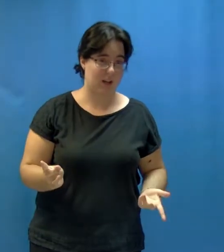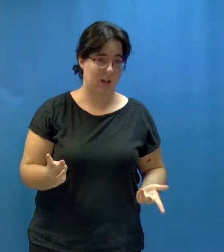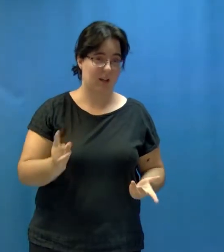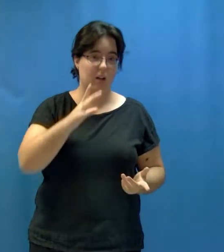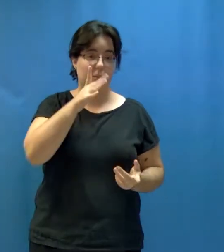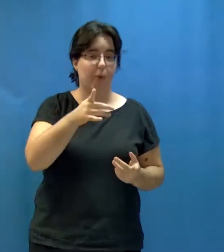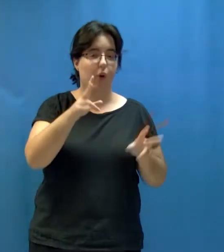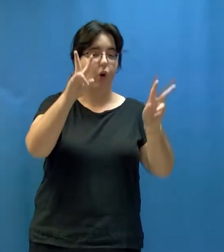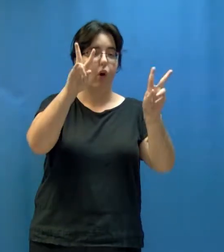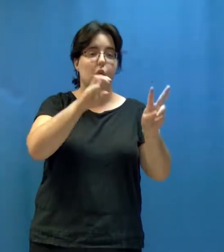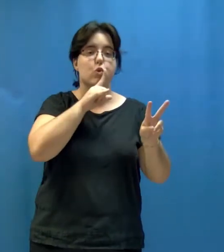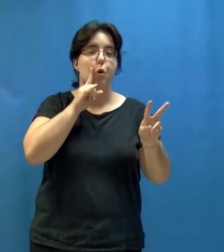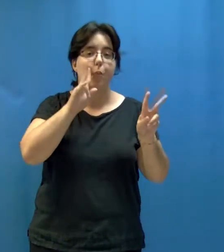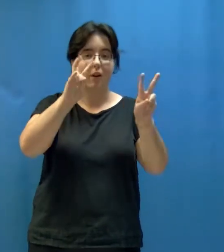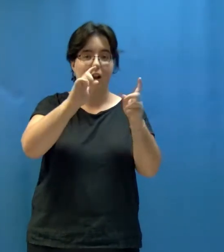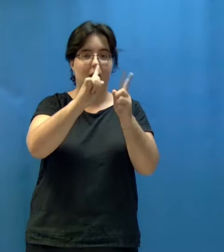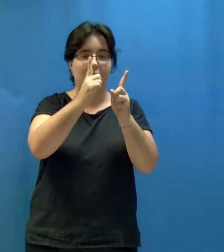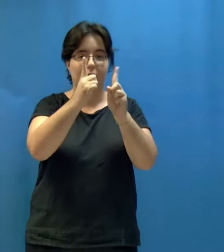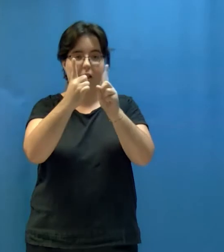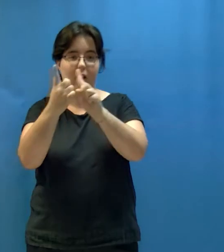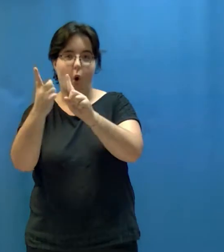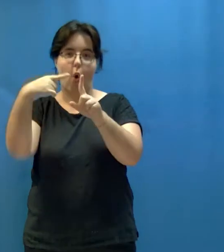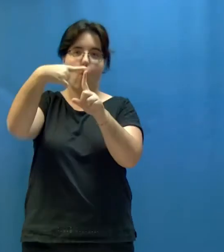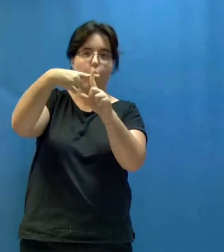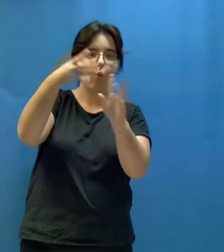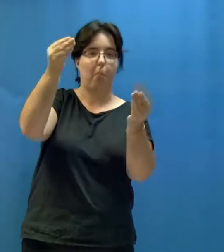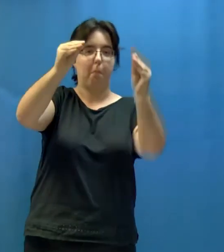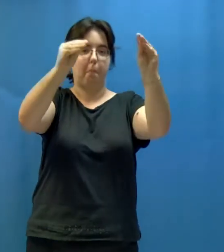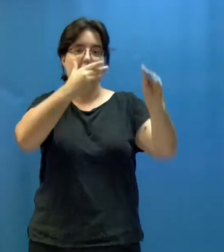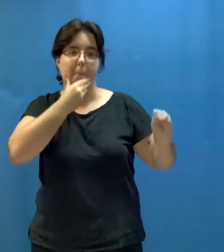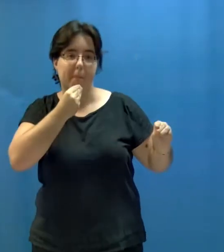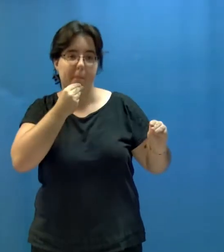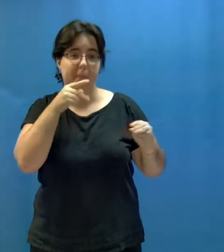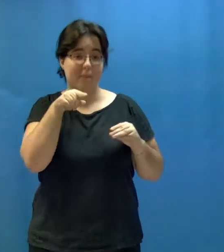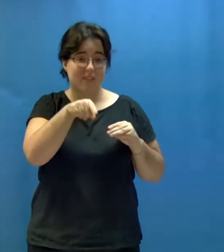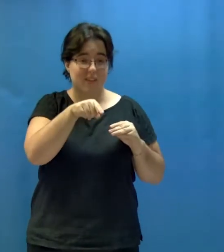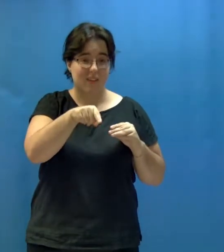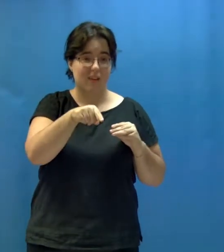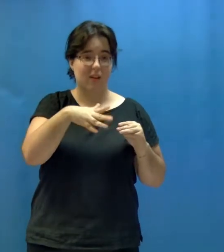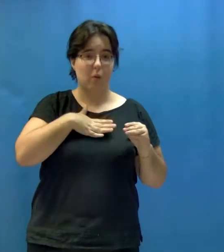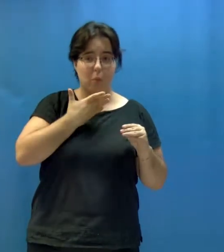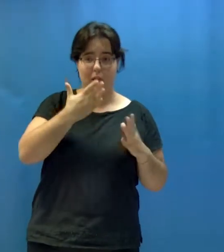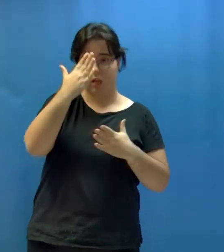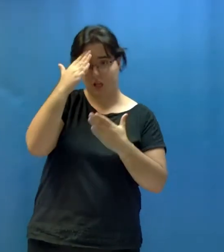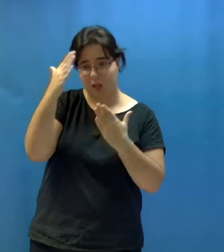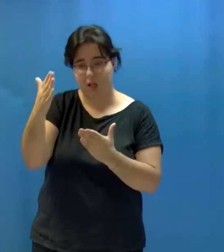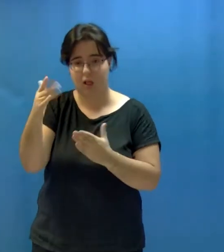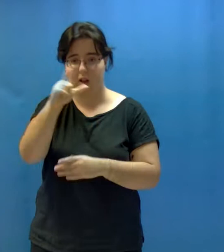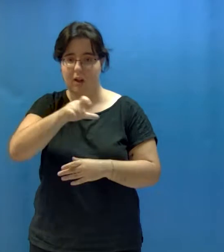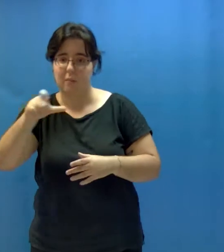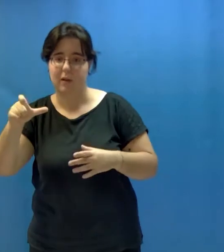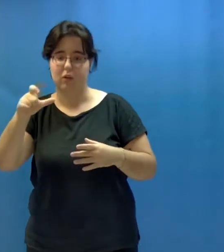els lemes, per molt que s'adorni i s'acreu, aquests monuments mai poden honrar a les víctimes del genocidi